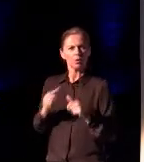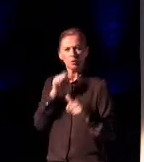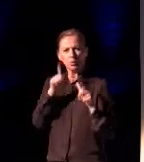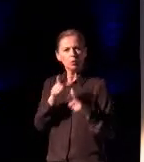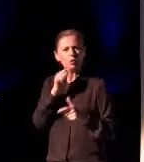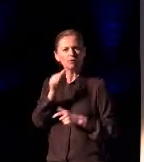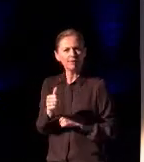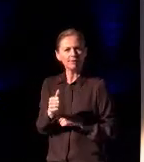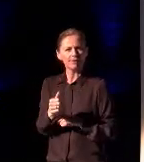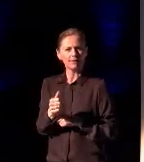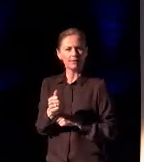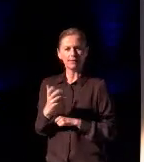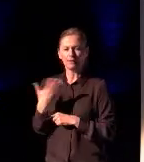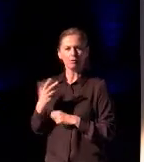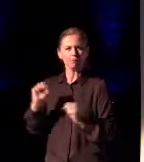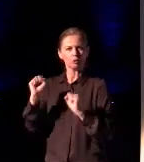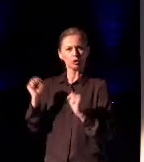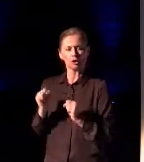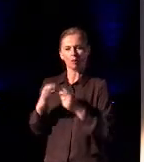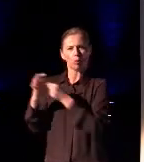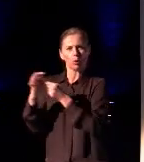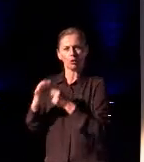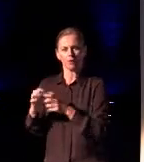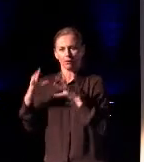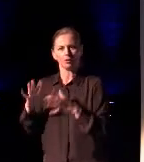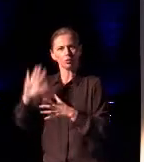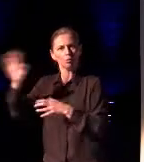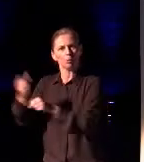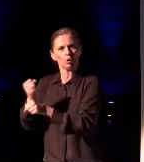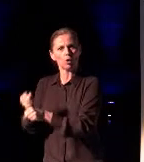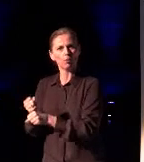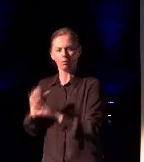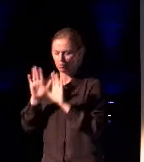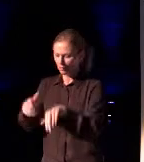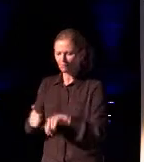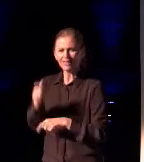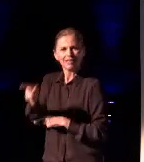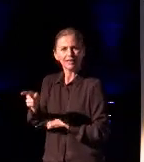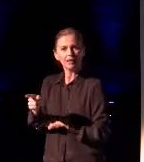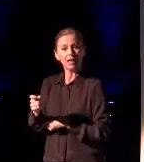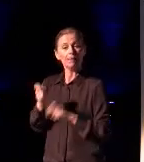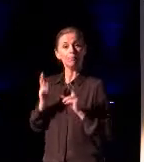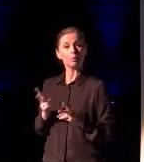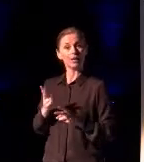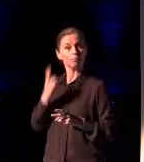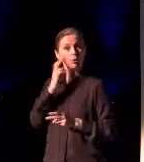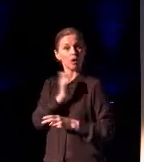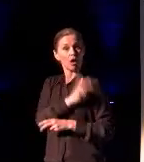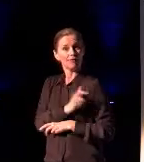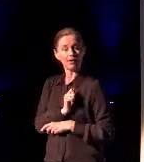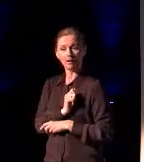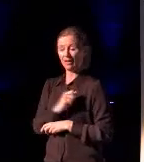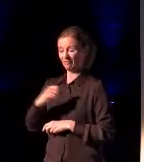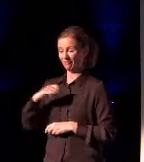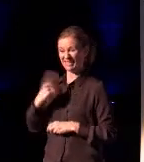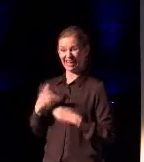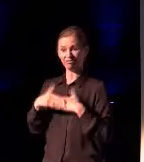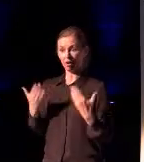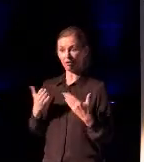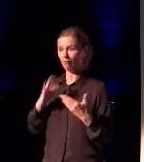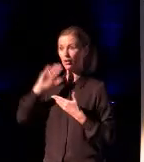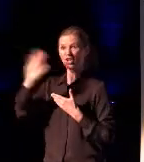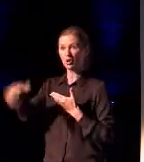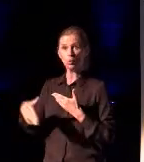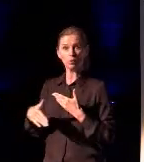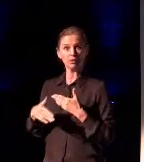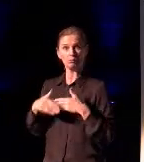unødvendig forstyrre pårørende som kanskje på jobb og så videre. Ekstremt viktig. En bruker i Larvik sier at en dag uten tur en dårlig dag.